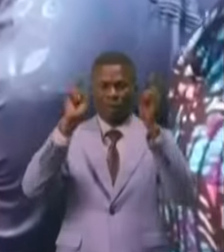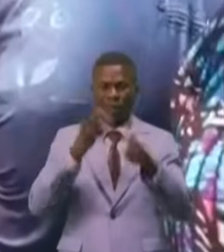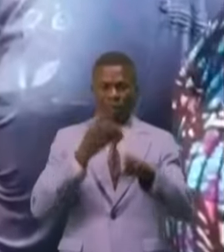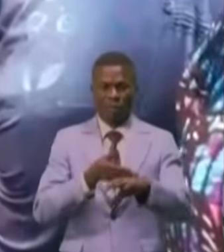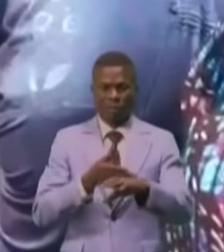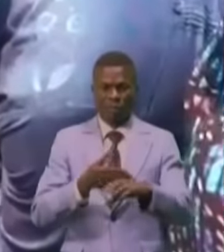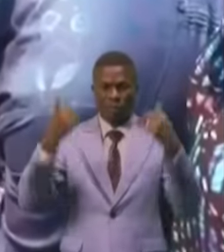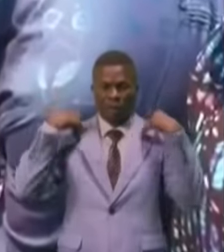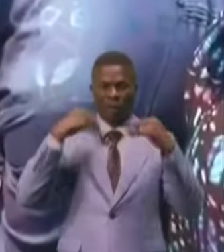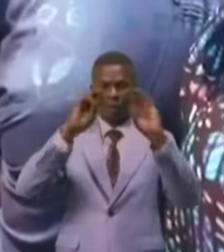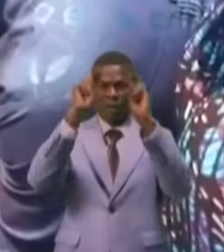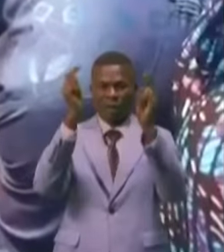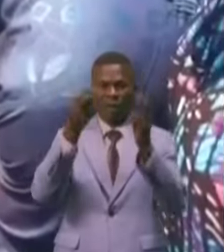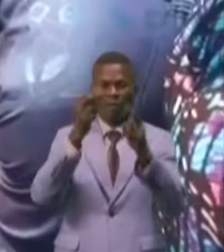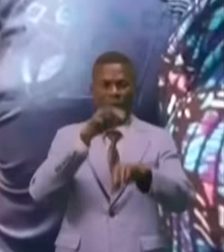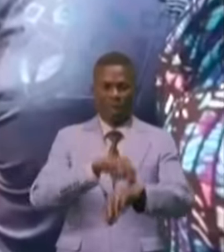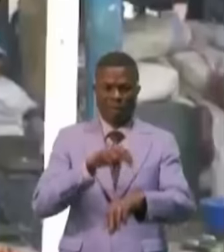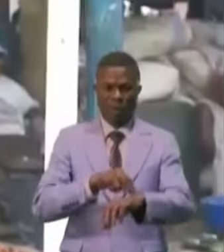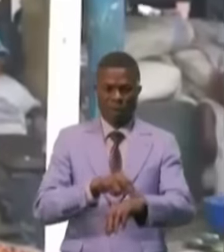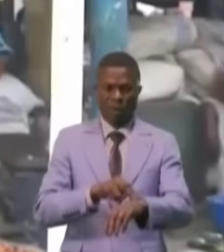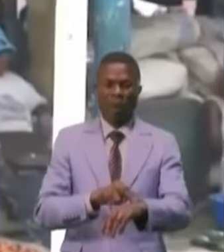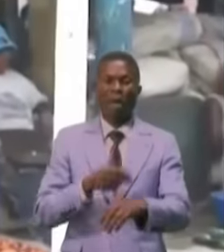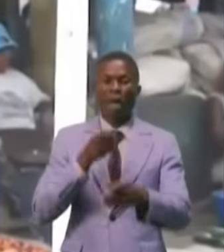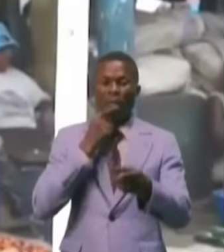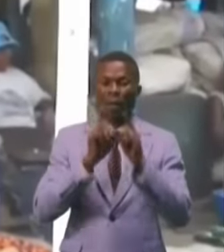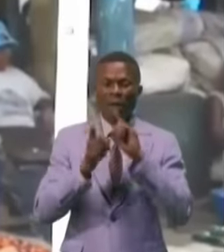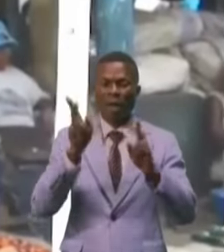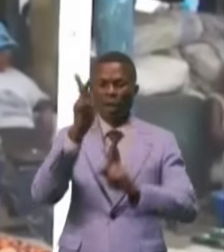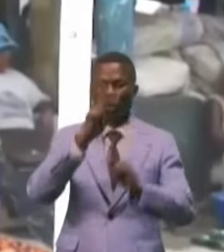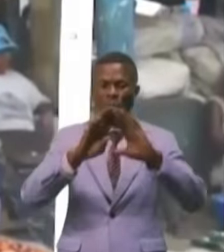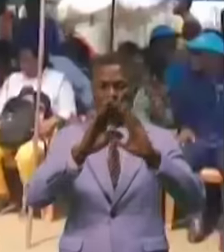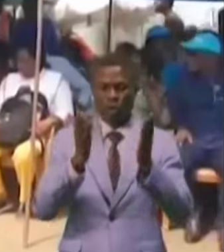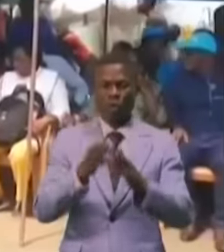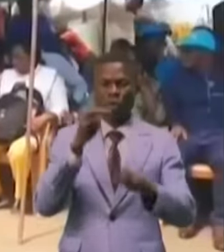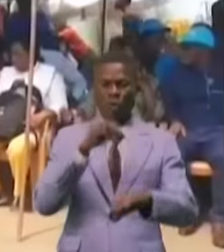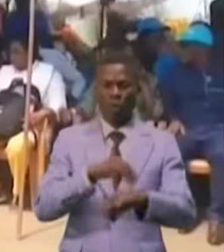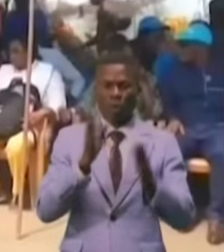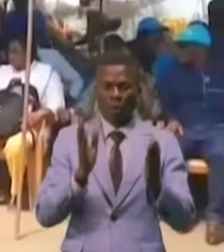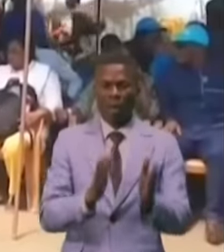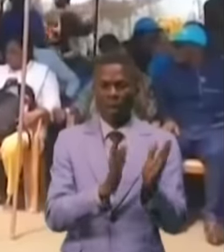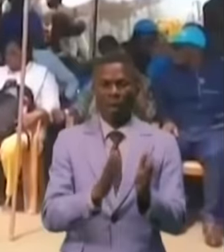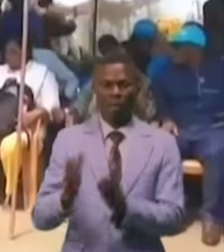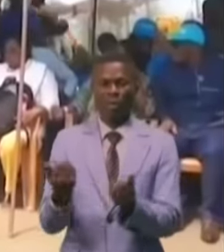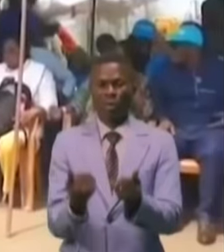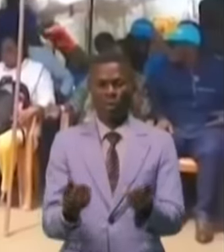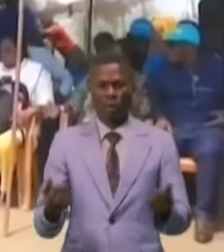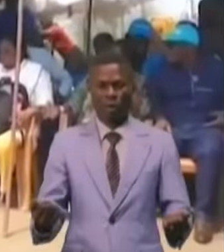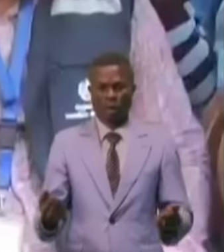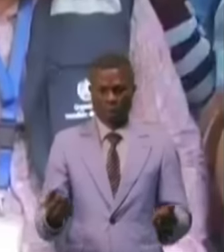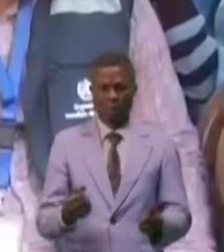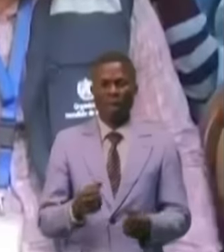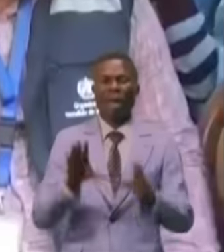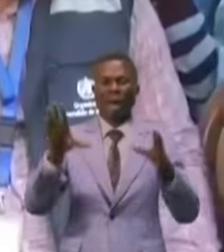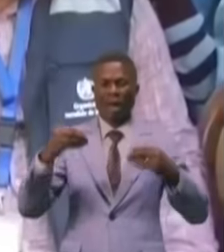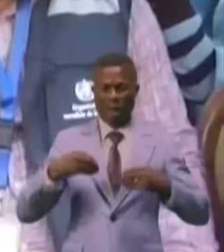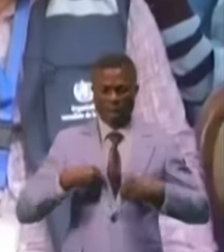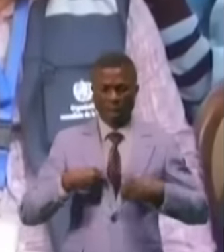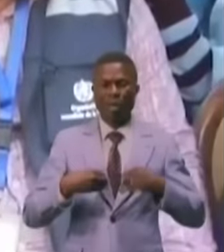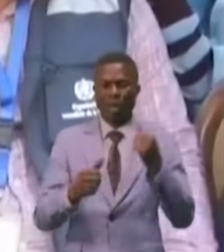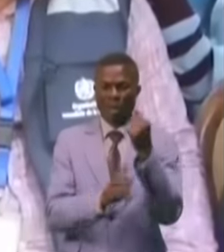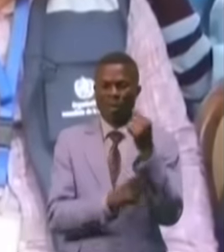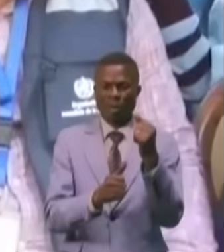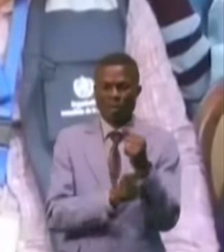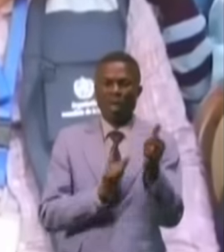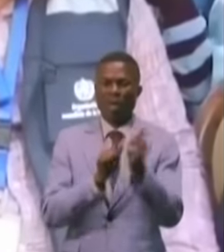de Matadi, Dominique Odiambété, s'est adressé à la population matadienne de préparer les enfants et de bien accueillir les équipes de vaccination